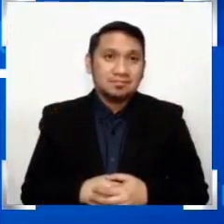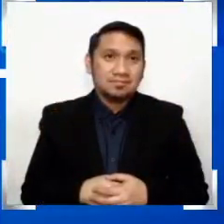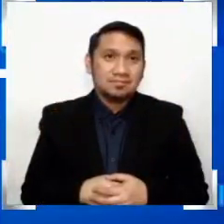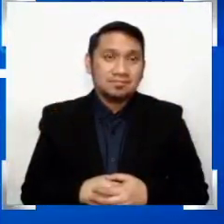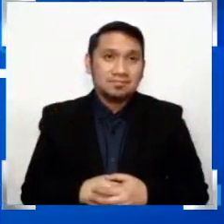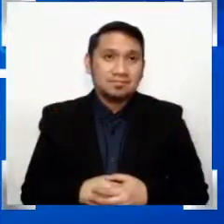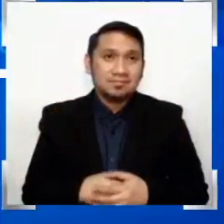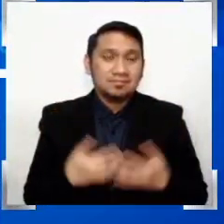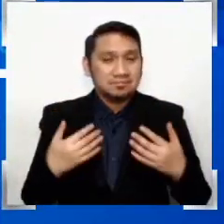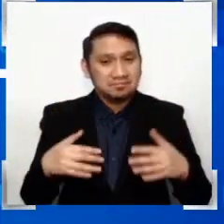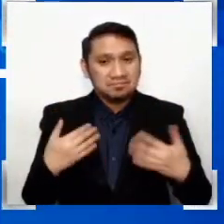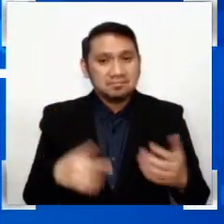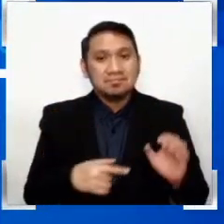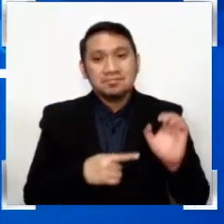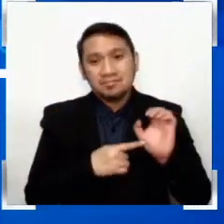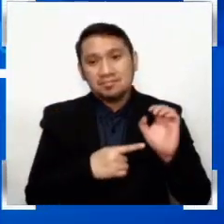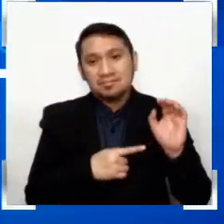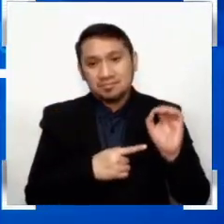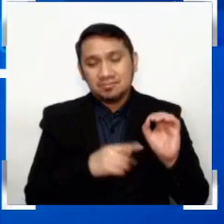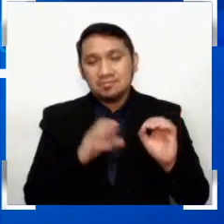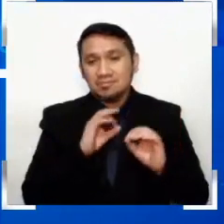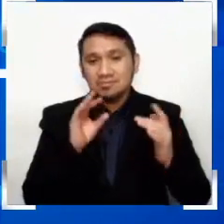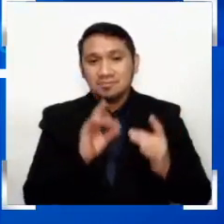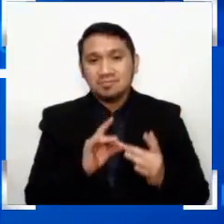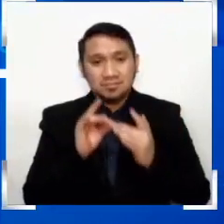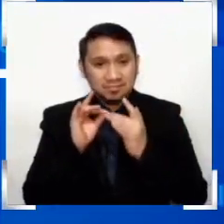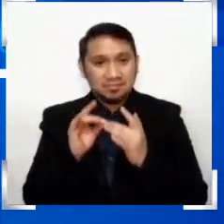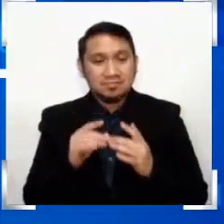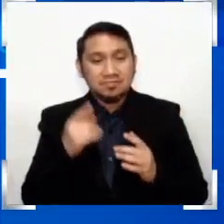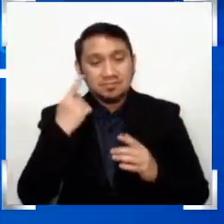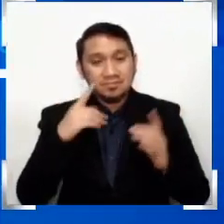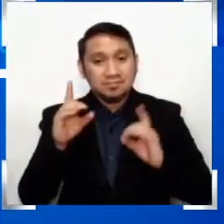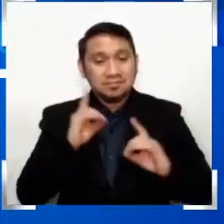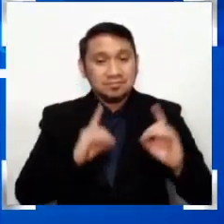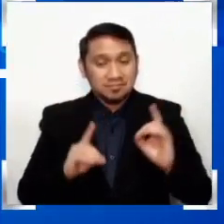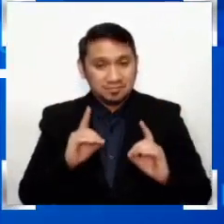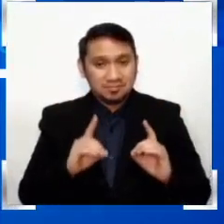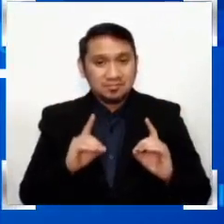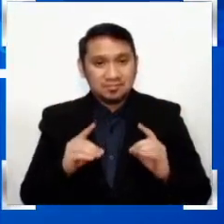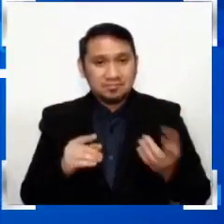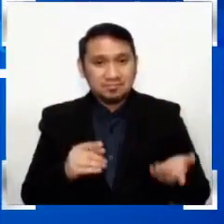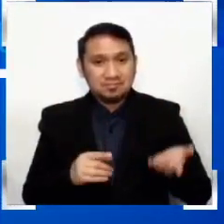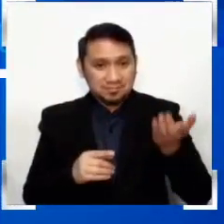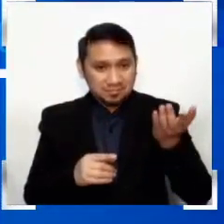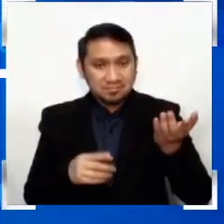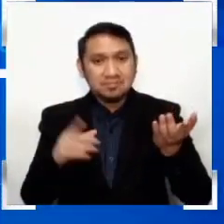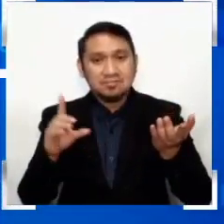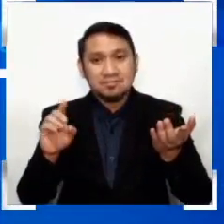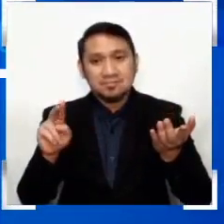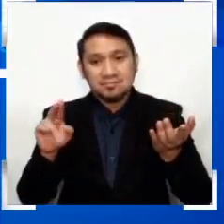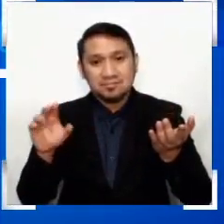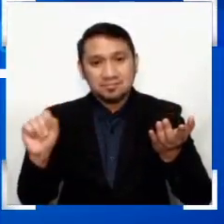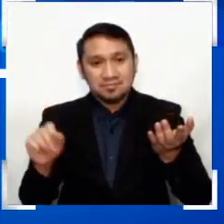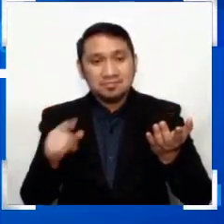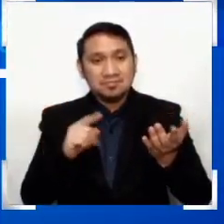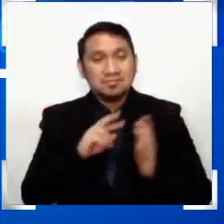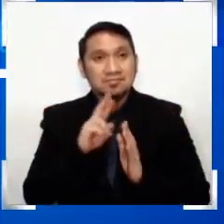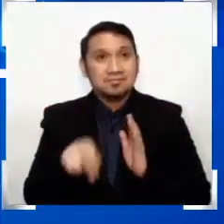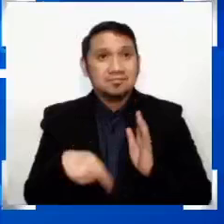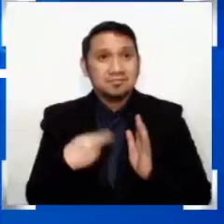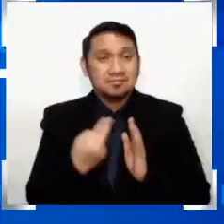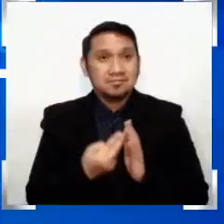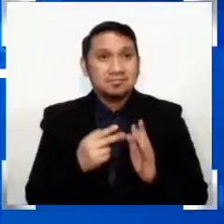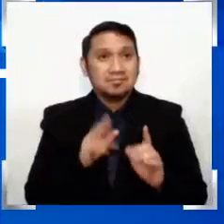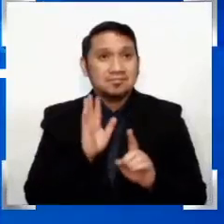Extraordinary at makahulugan para kay Kapuso Drama King Dennis Trillo ang pagganap sa pinagbibidahang hit Kapuso